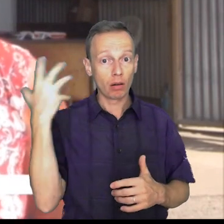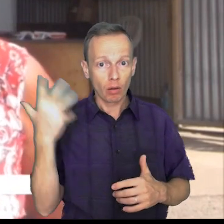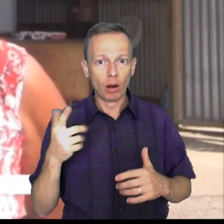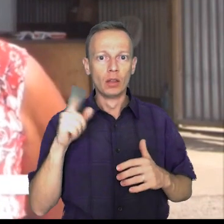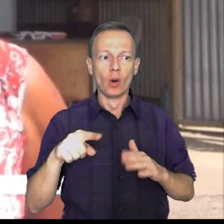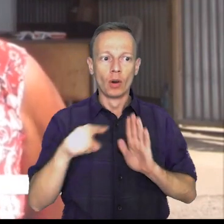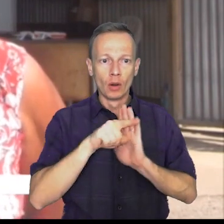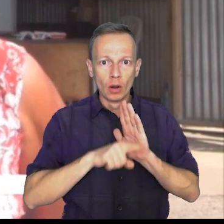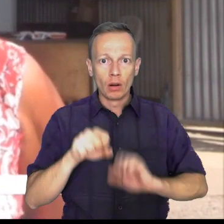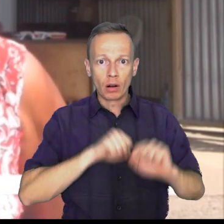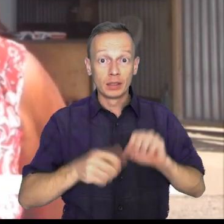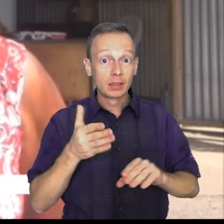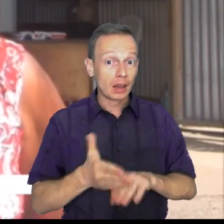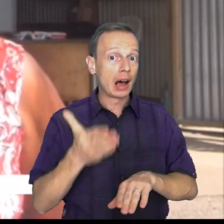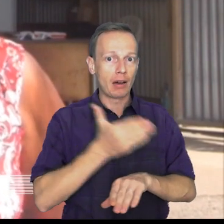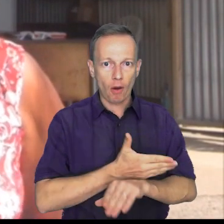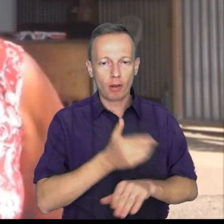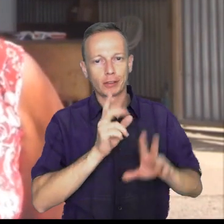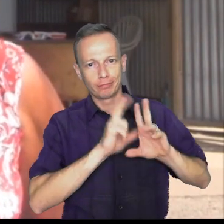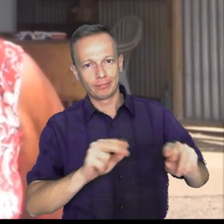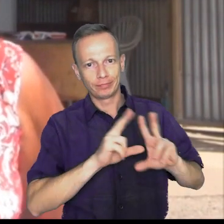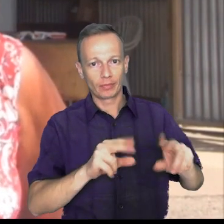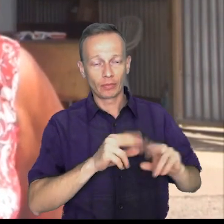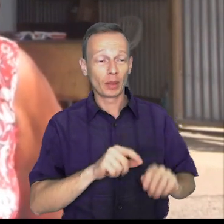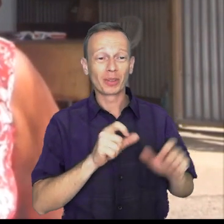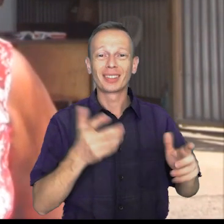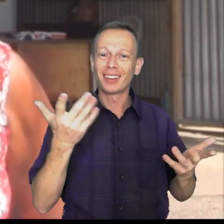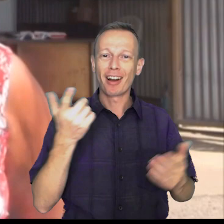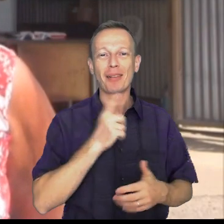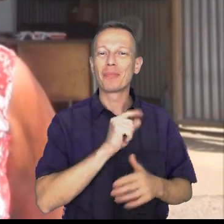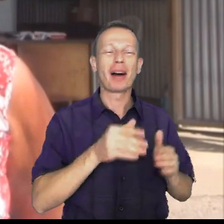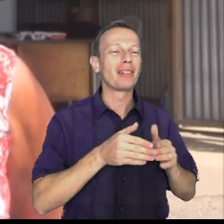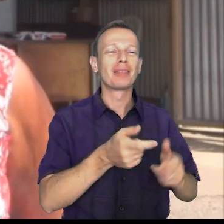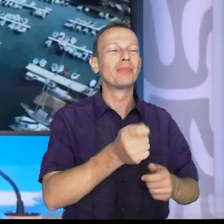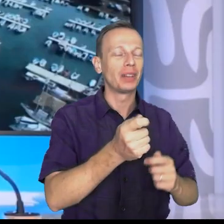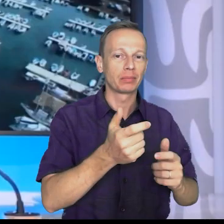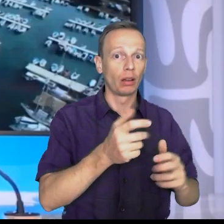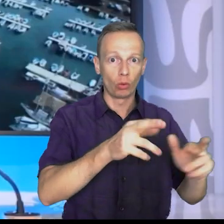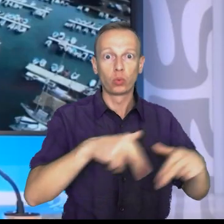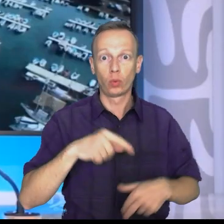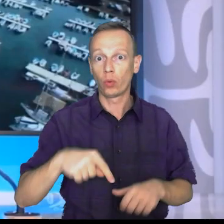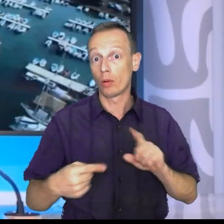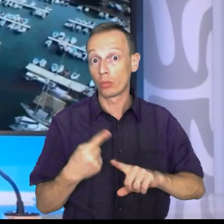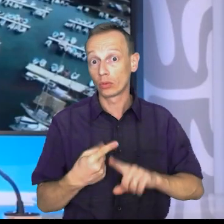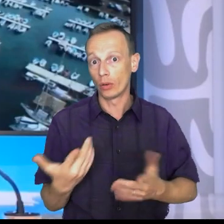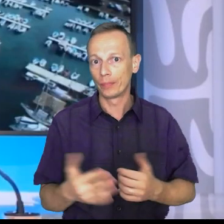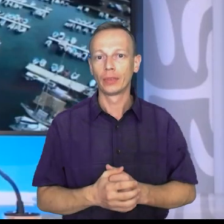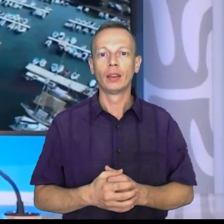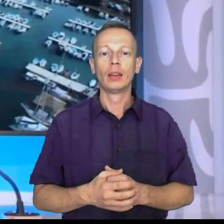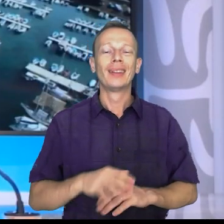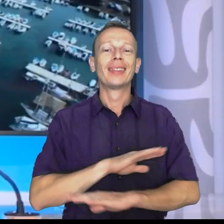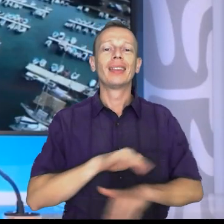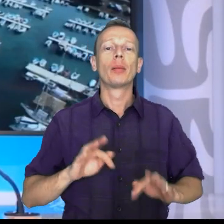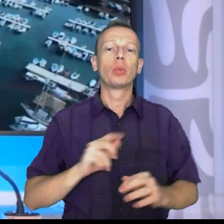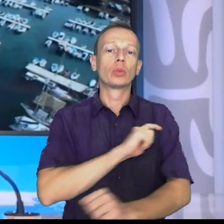savoir toutes les précautions qu'il faut prendre, parce que c'est bien de partir en mer, mais il faut revenir. Voilà, on termine avec du sport.